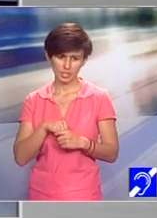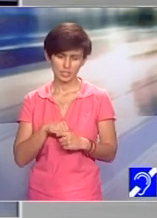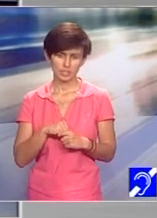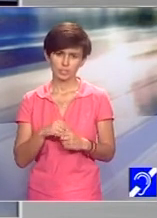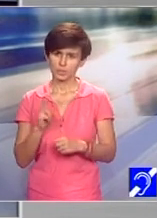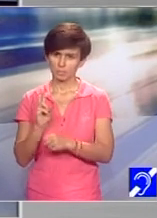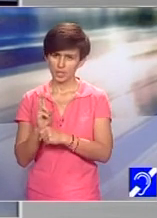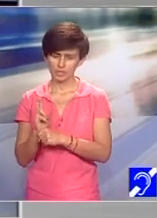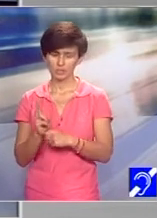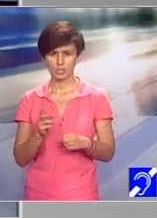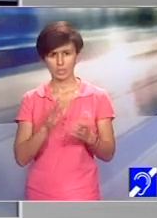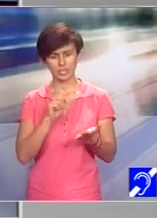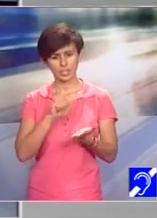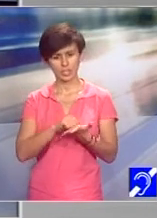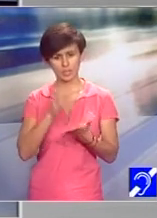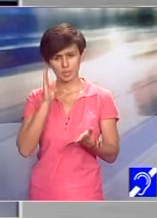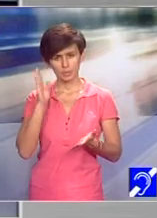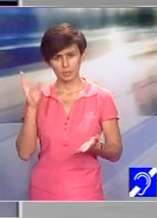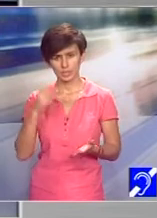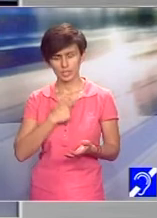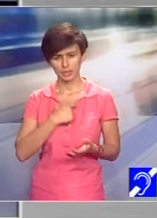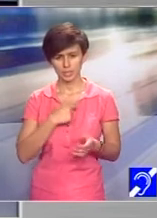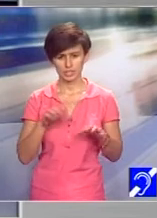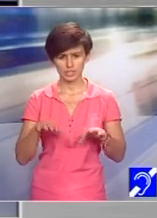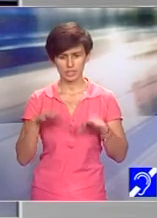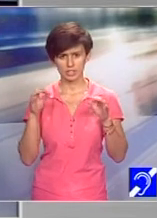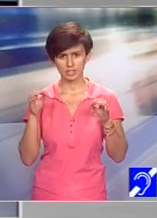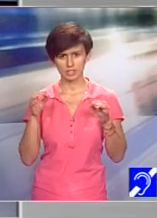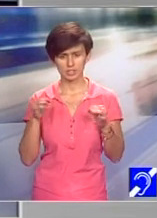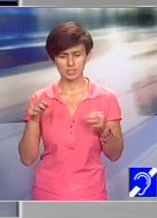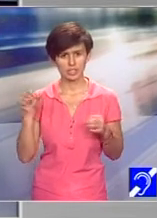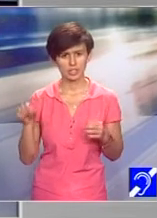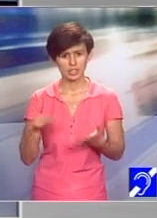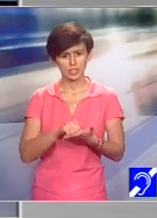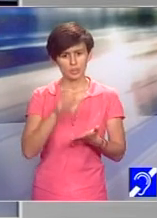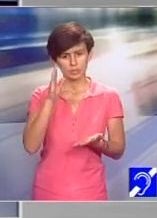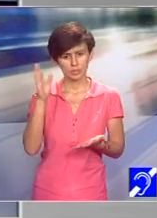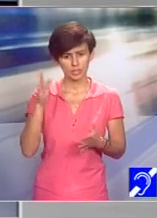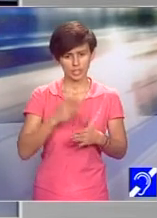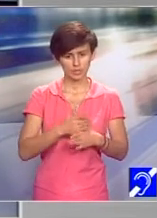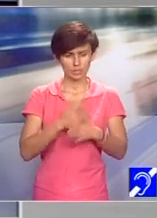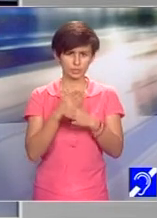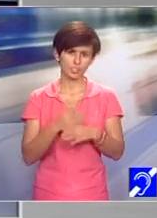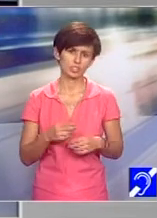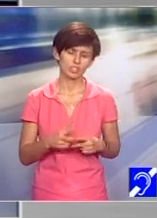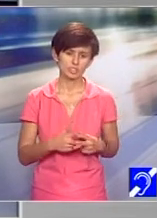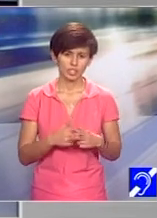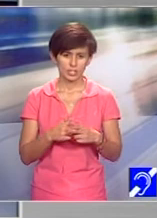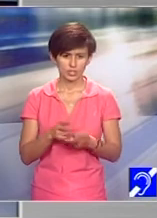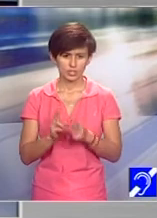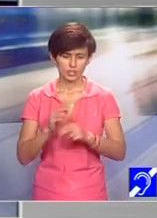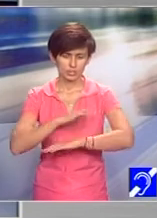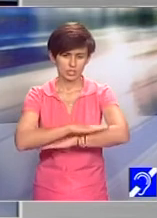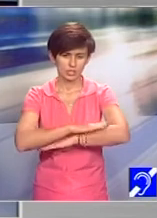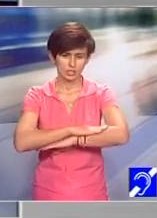atenționăm că la bibliotecă pot să găsească în bibliotecar un sprijin să-i consilieze cum să se comporte